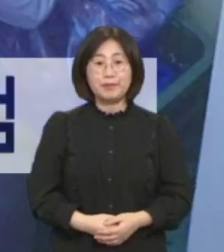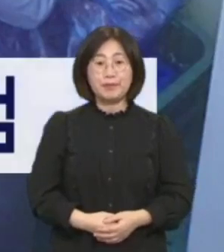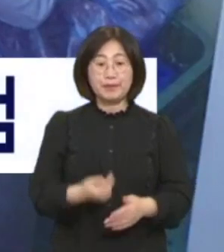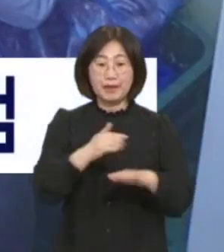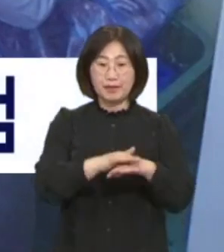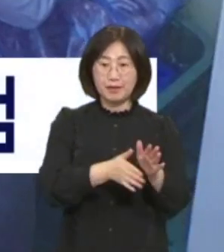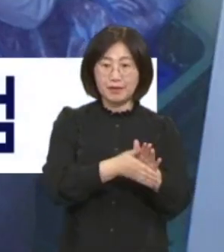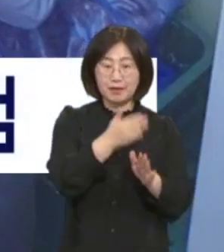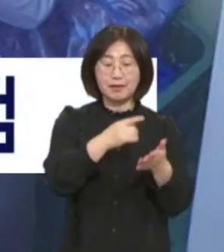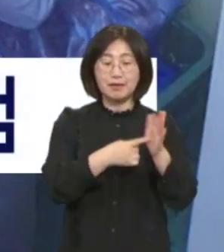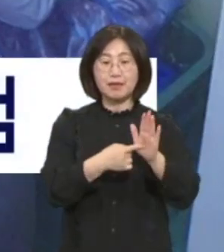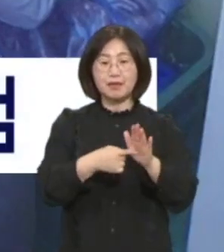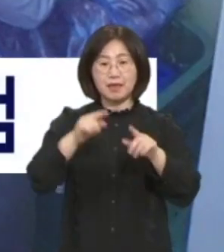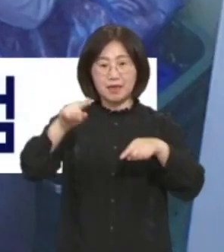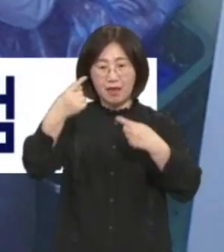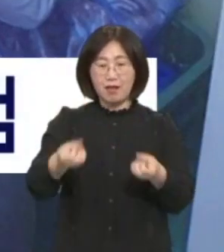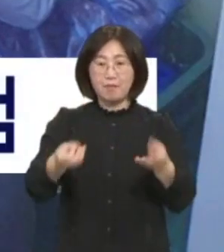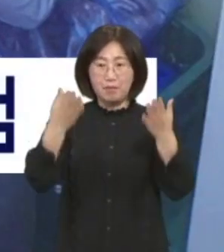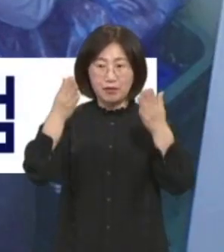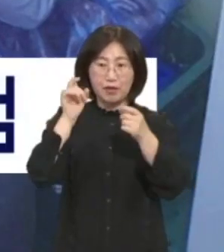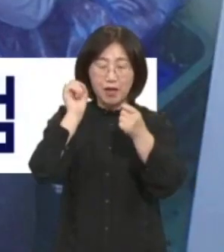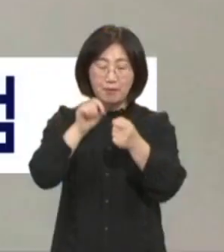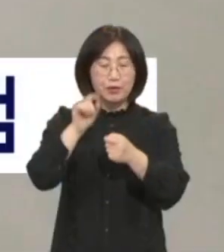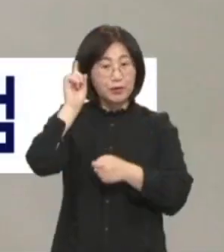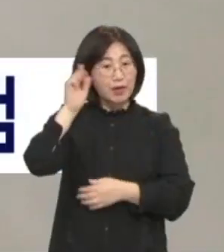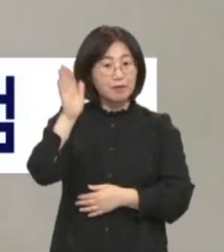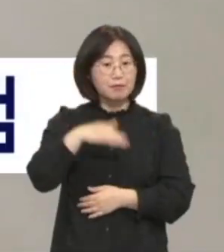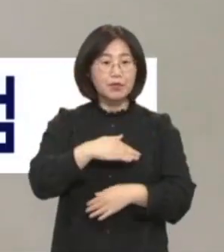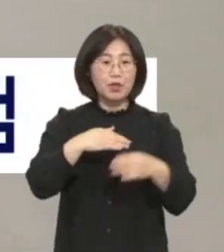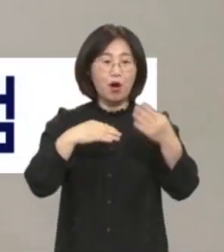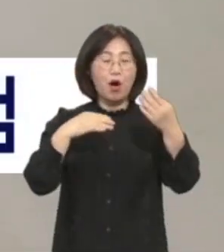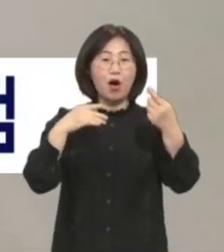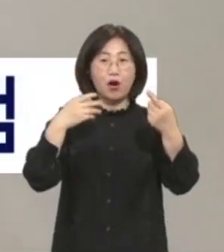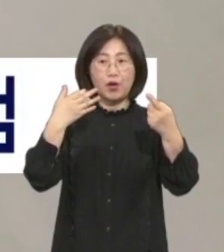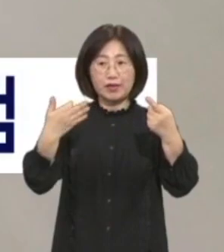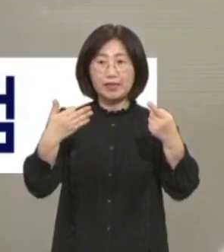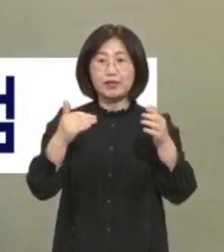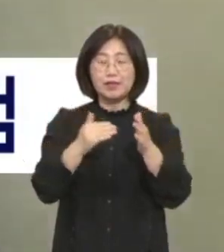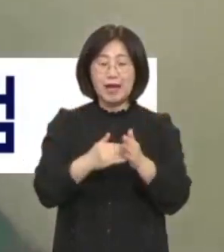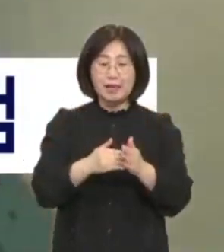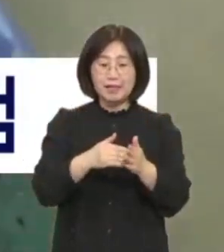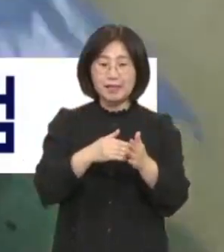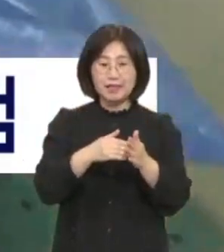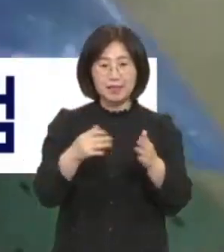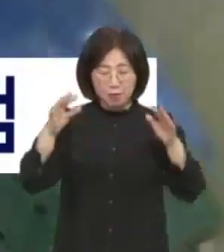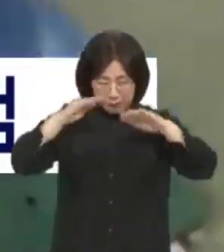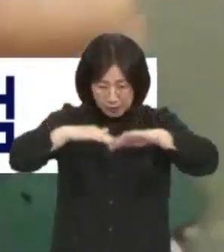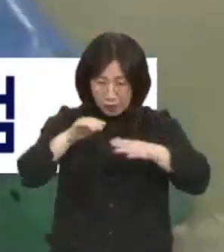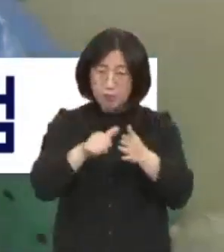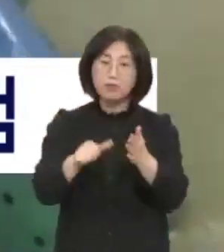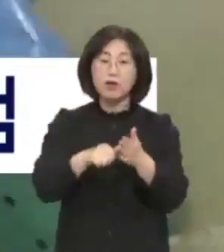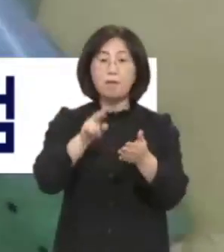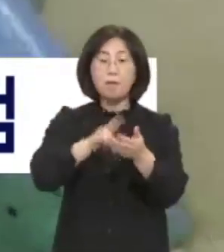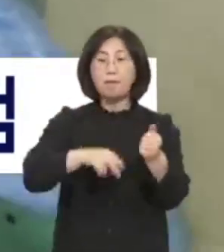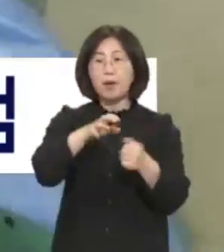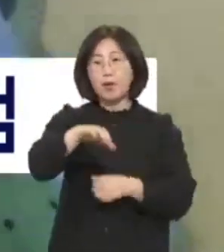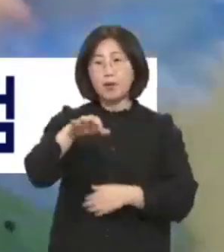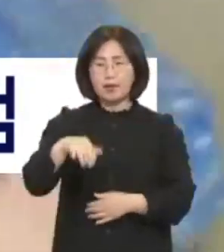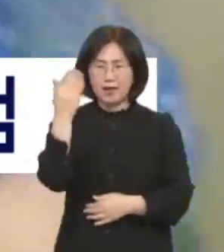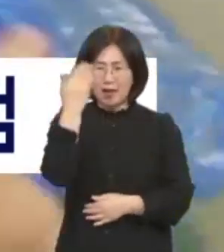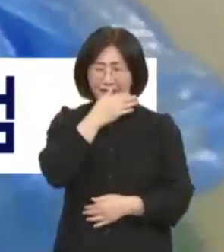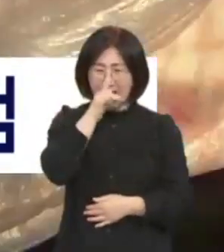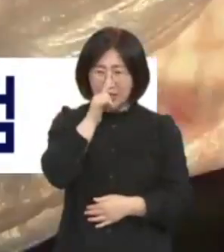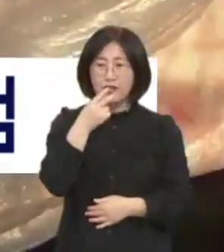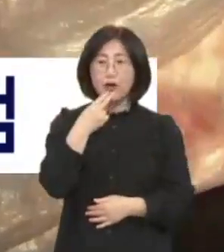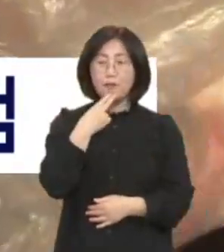대전시는 설 명절을 앞두고 내일부터 19일까지 재수형 선물용 식품 제조 판매업소 등을 대상으로 위생 관리 실태